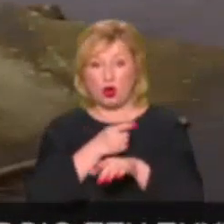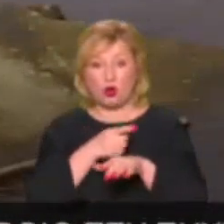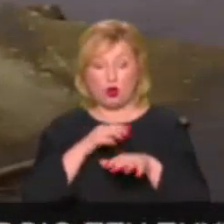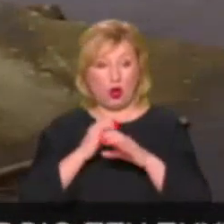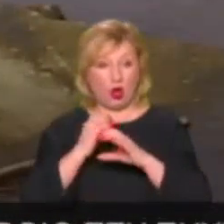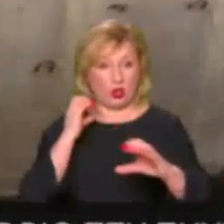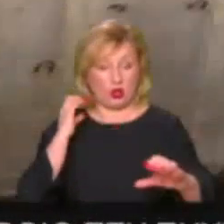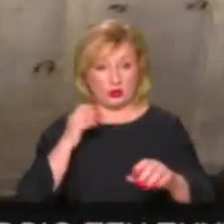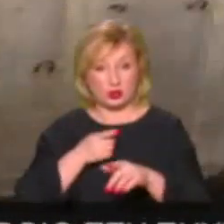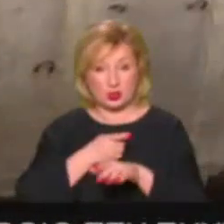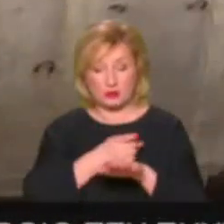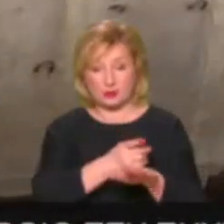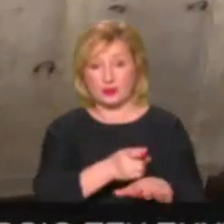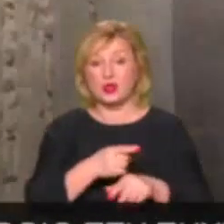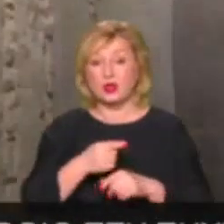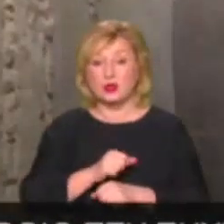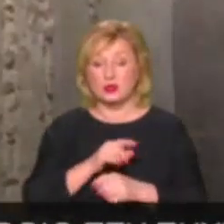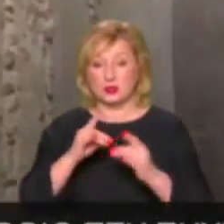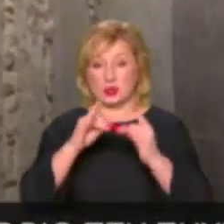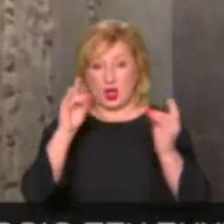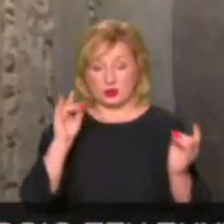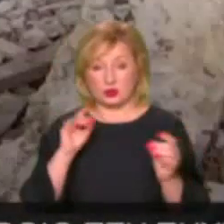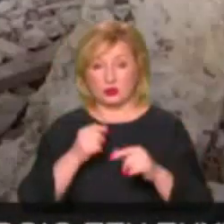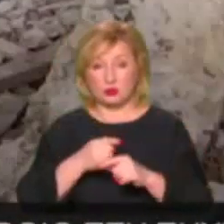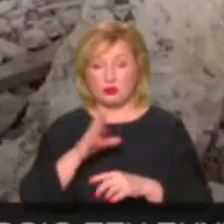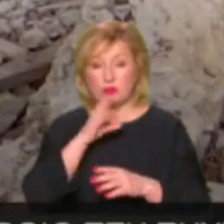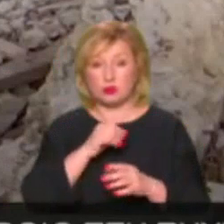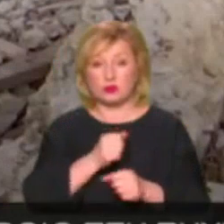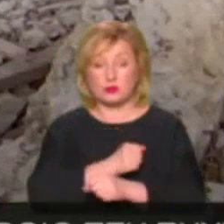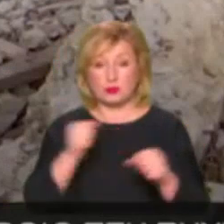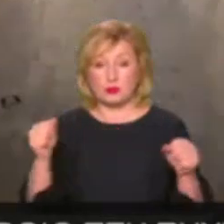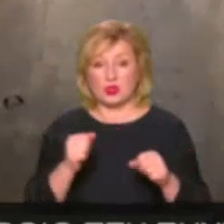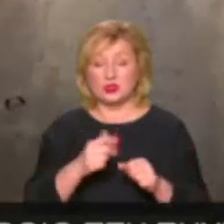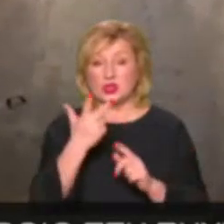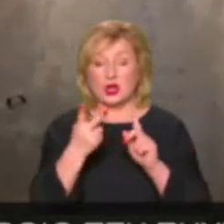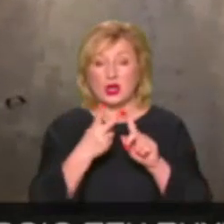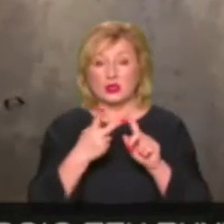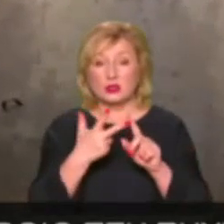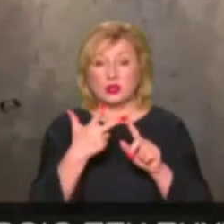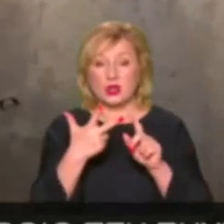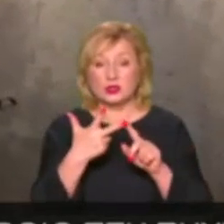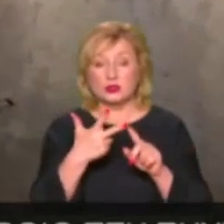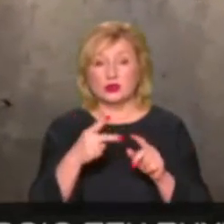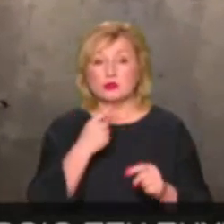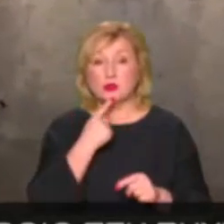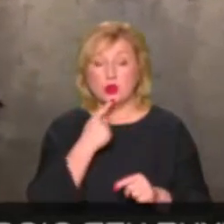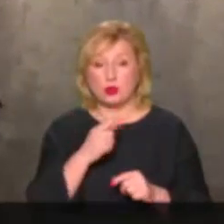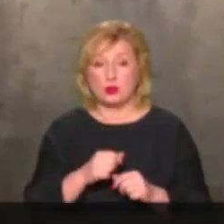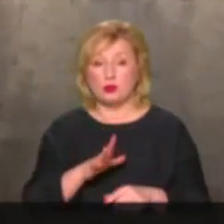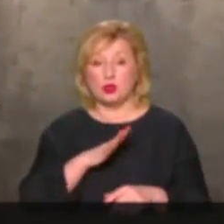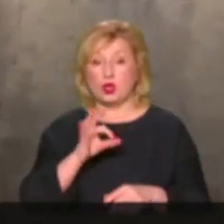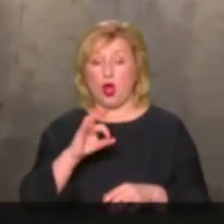Танкову переправу вдалося підірвати лише з третьої спроби, розповідає Андрій. Був такий